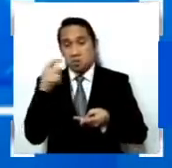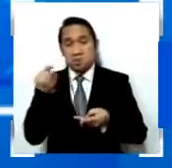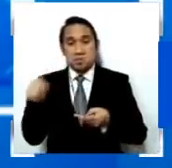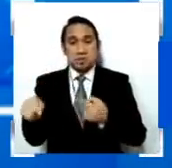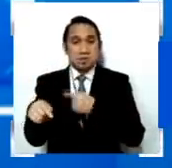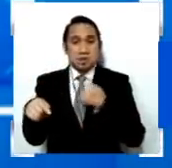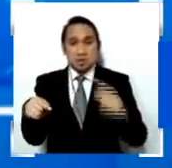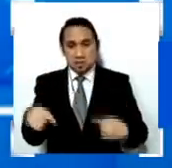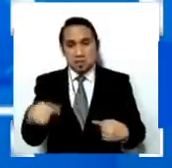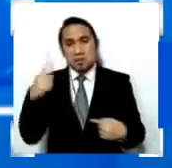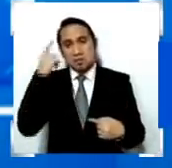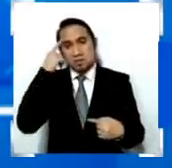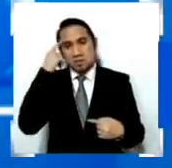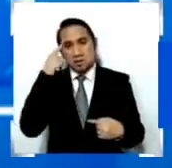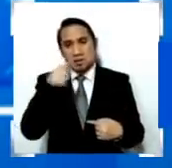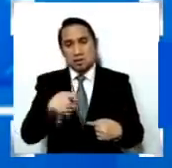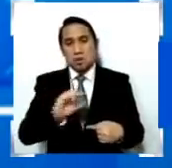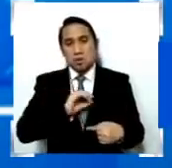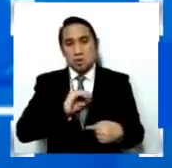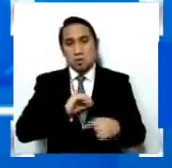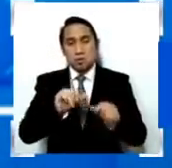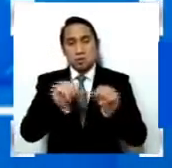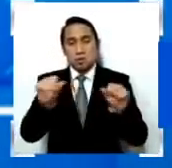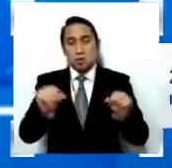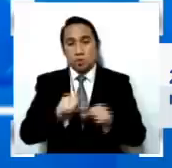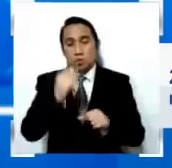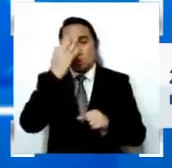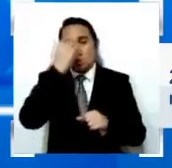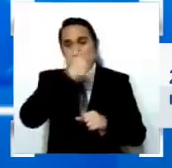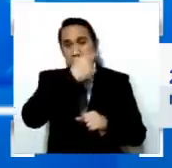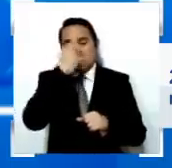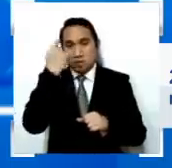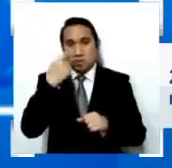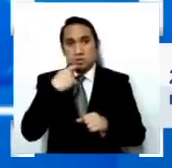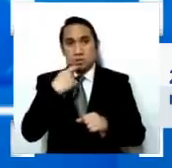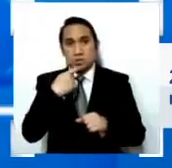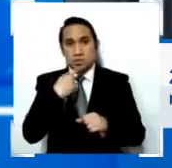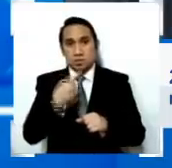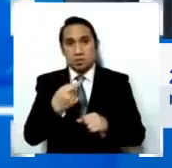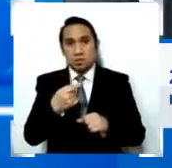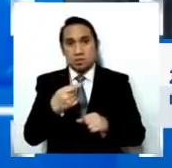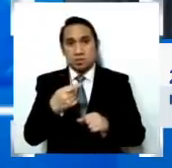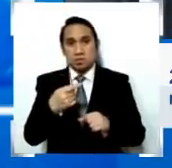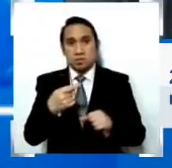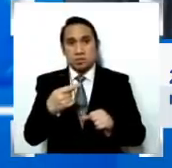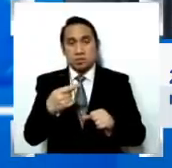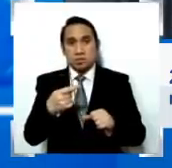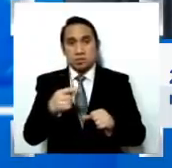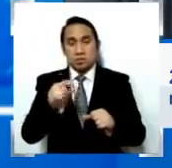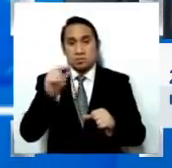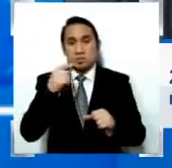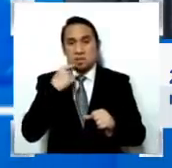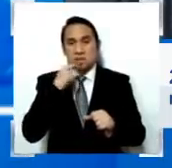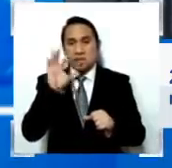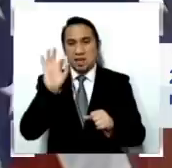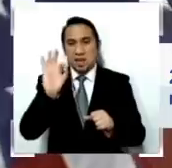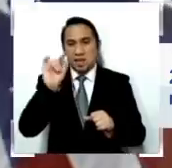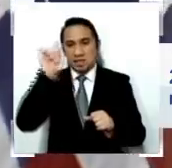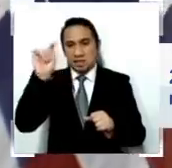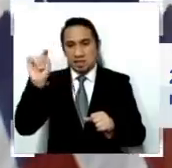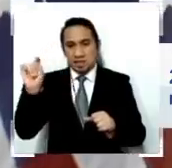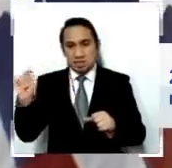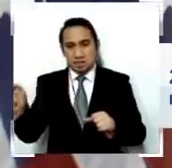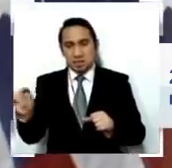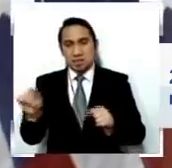area na yan dahil nakapaloob yan sa kanilang 9-line claim. Ayon kay Balawi, nakatutulong ang